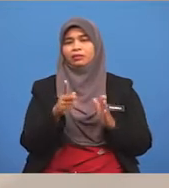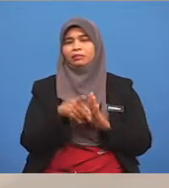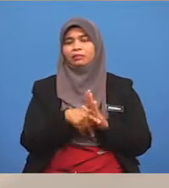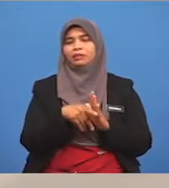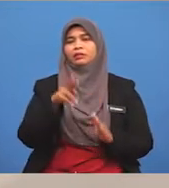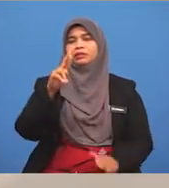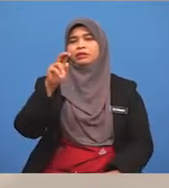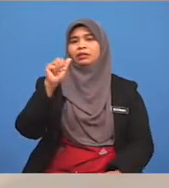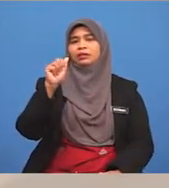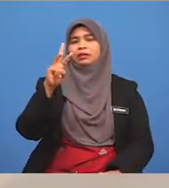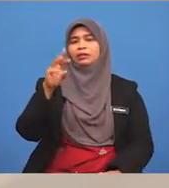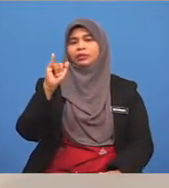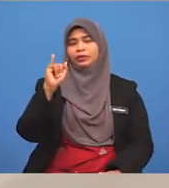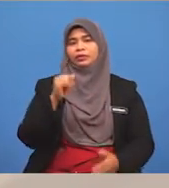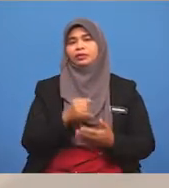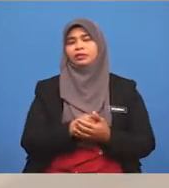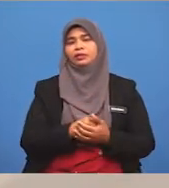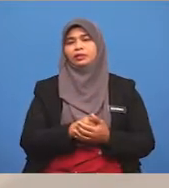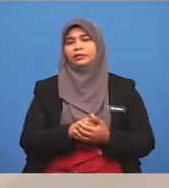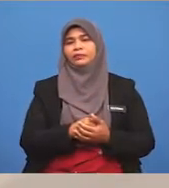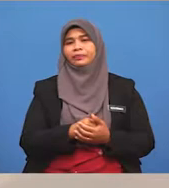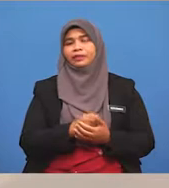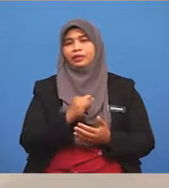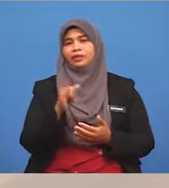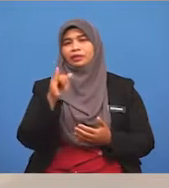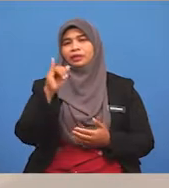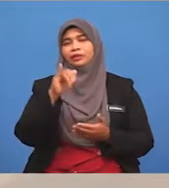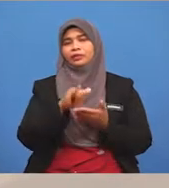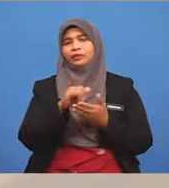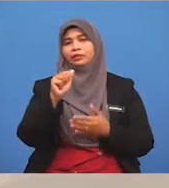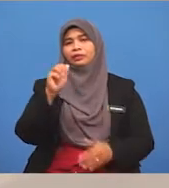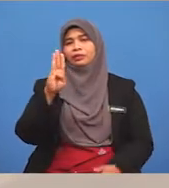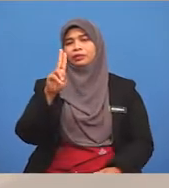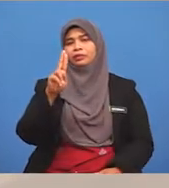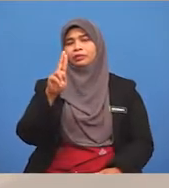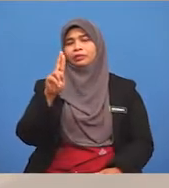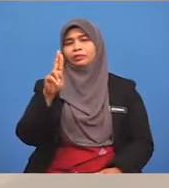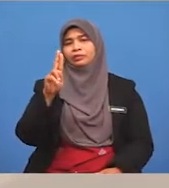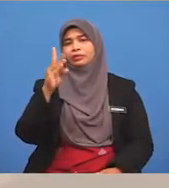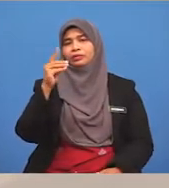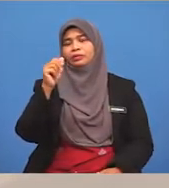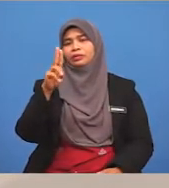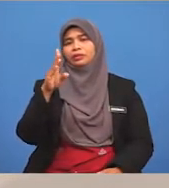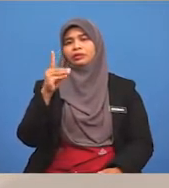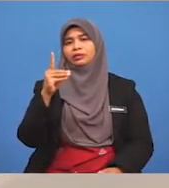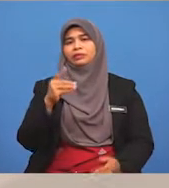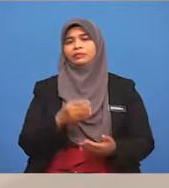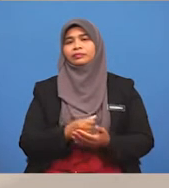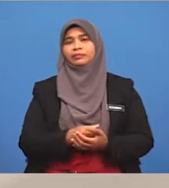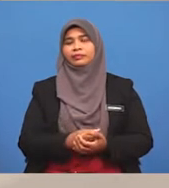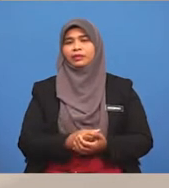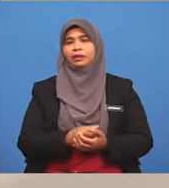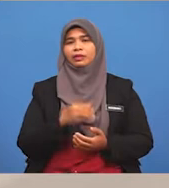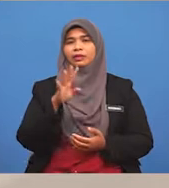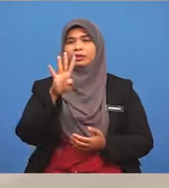Daud, At-Tirmizi, An-Nasa'i, Ibnu Majah dan Ahmad bin Hanbal. Yang